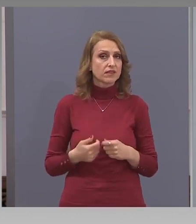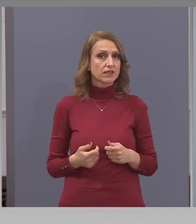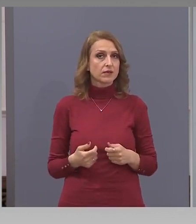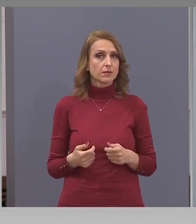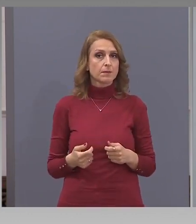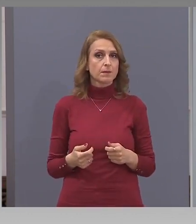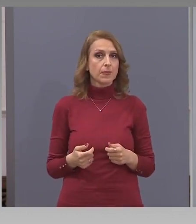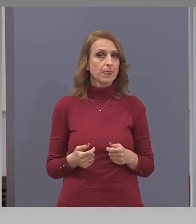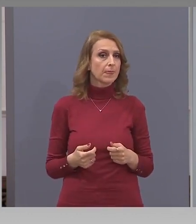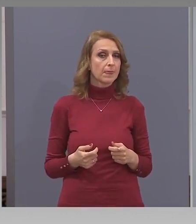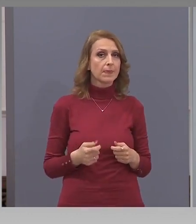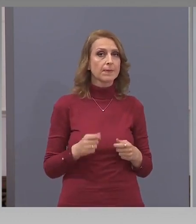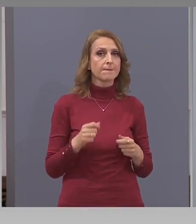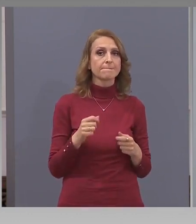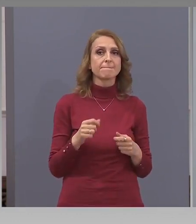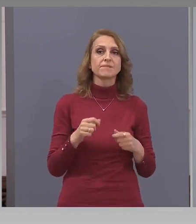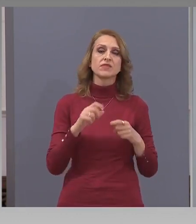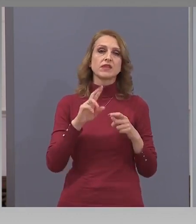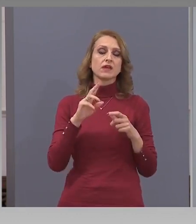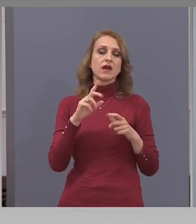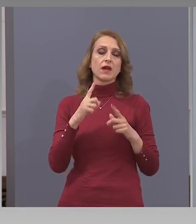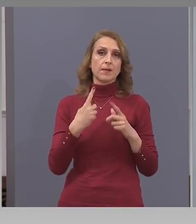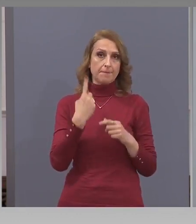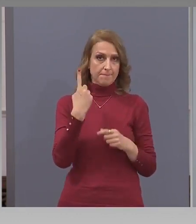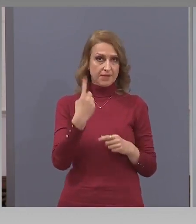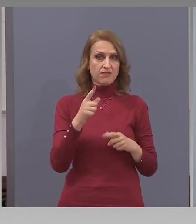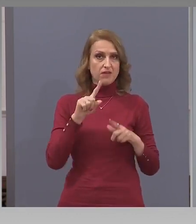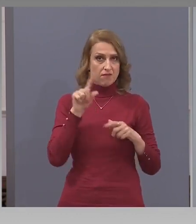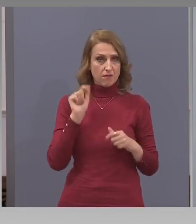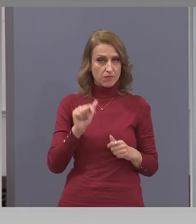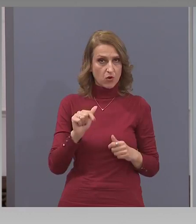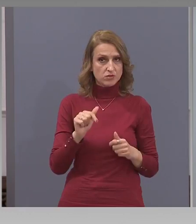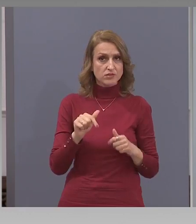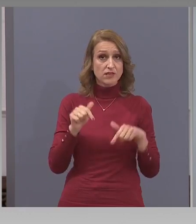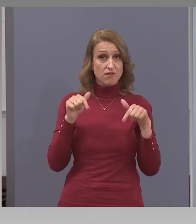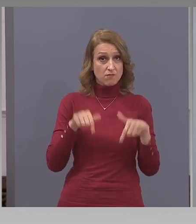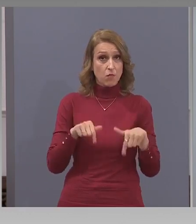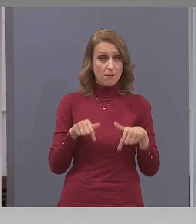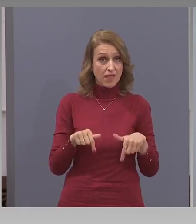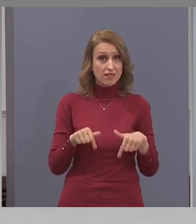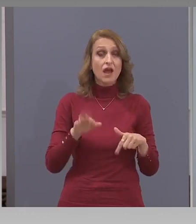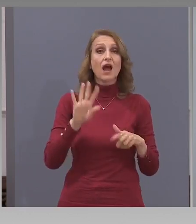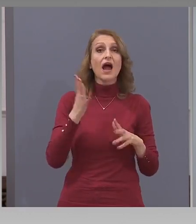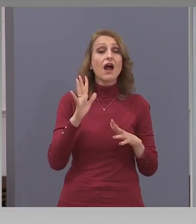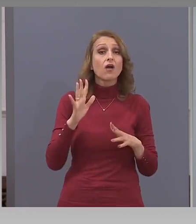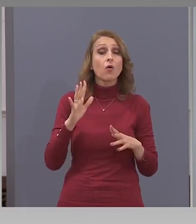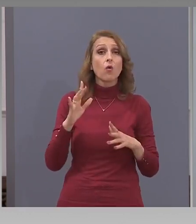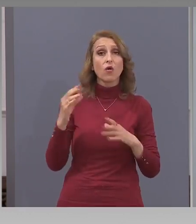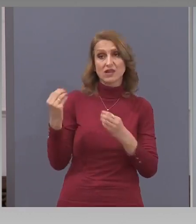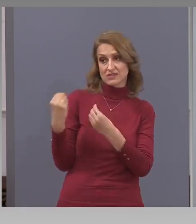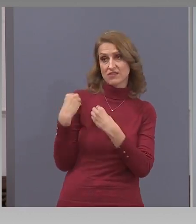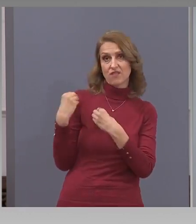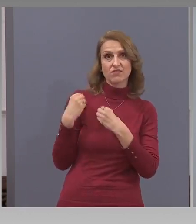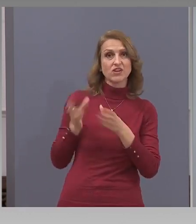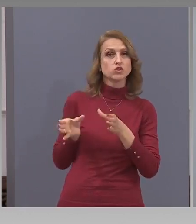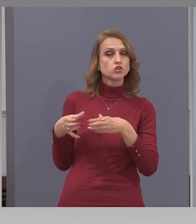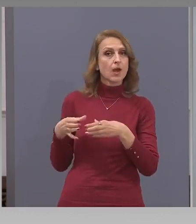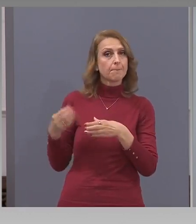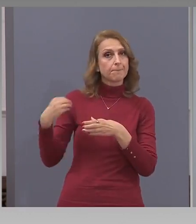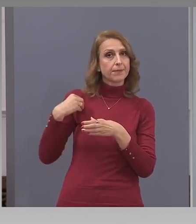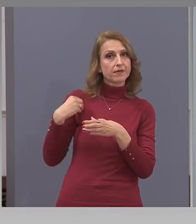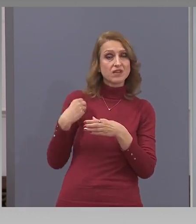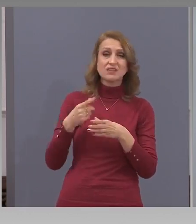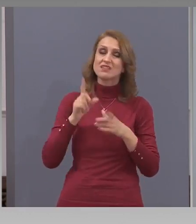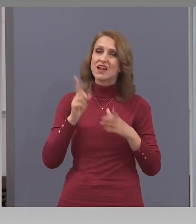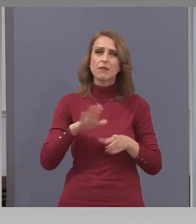На втория въпрос ще ми отговори медицинския щаб. В момента, в който ми препоръчат пълна забрана, до този момент аз виждам с